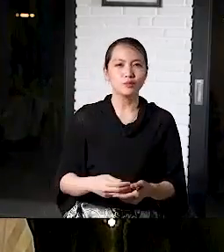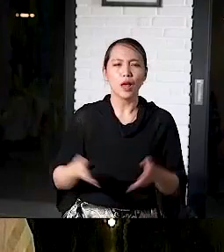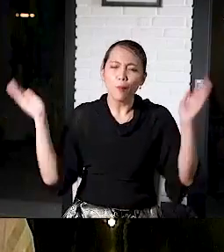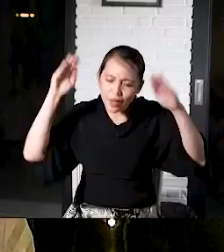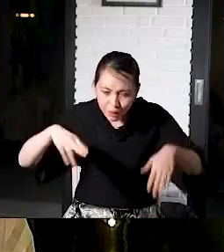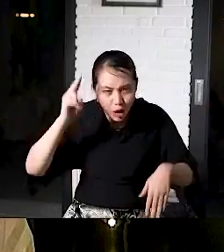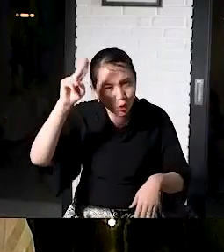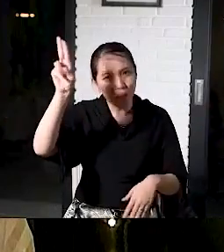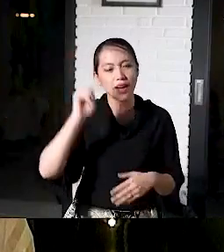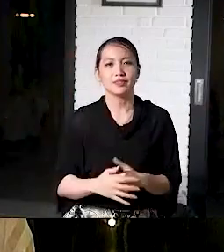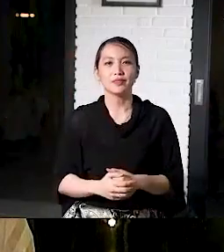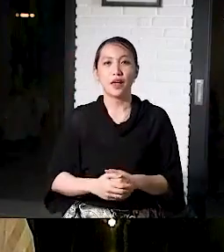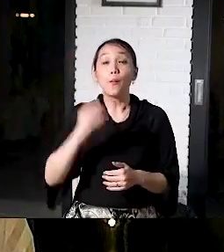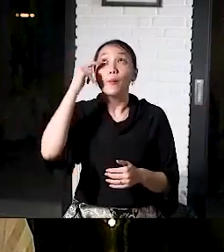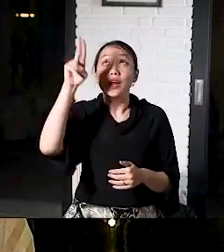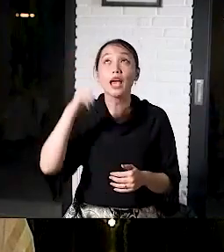dan kekuatannya.